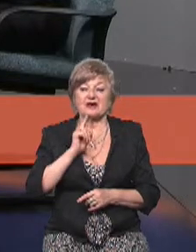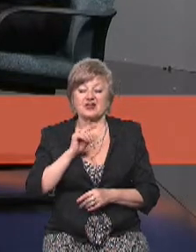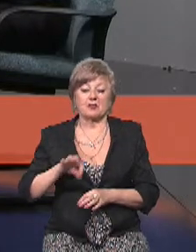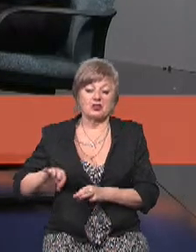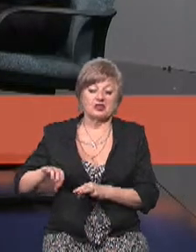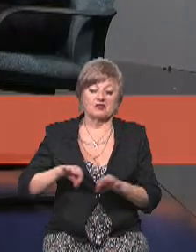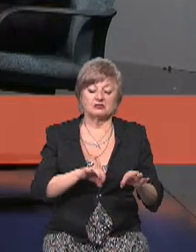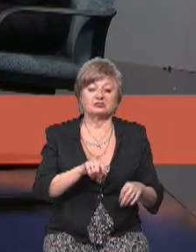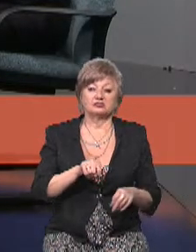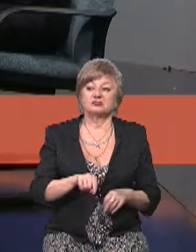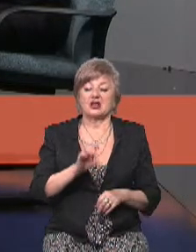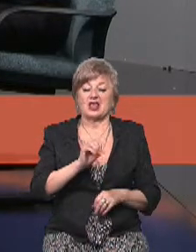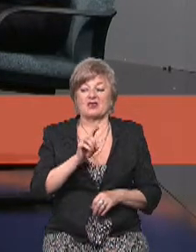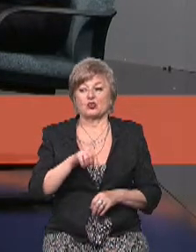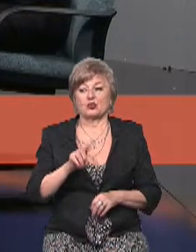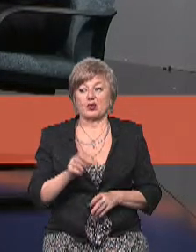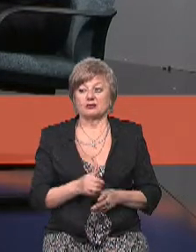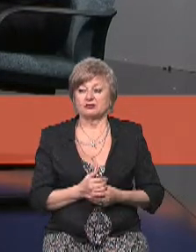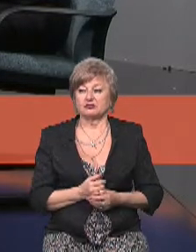на євро-номерах?